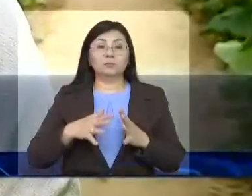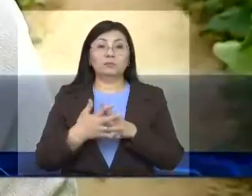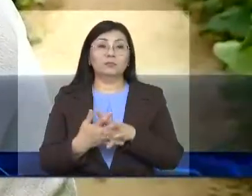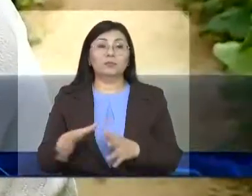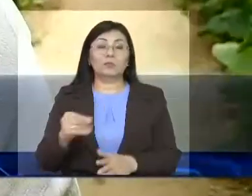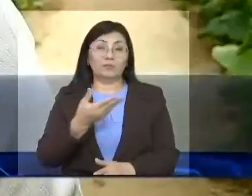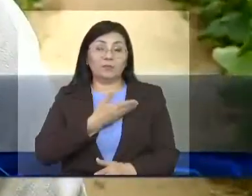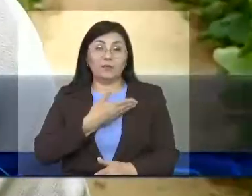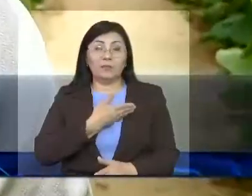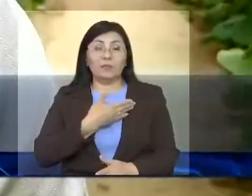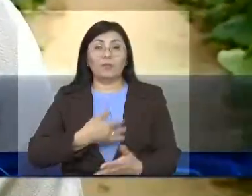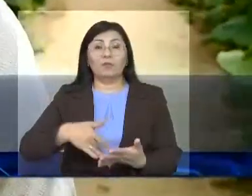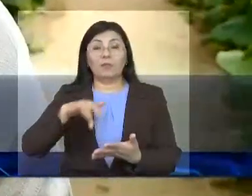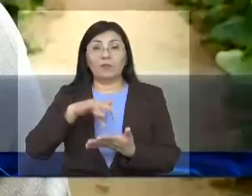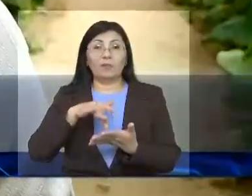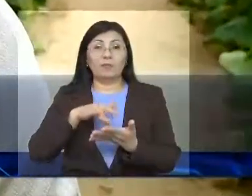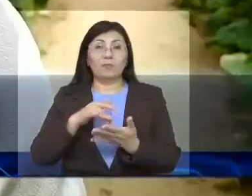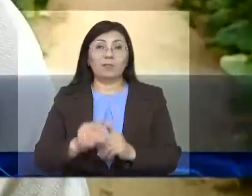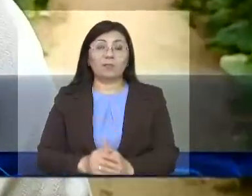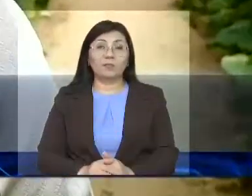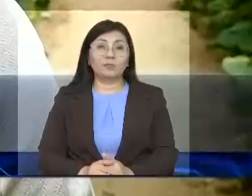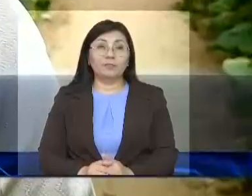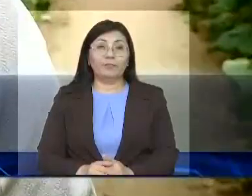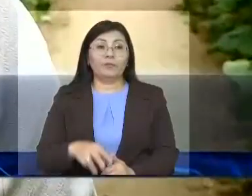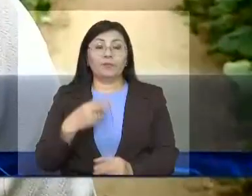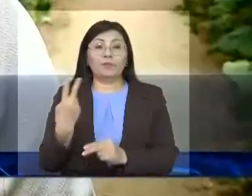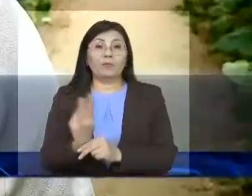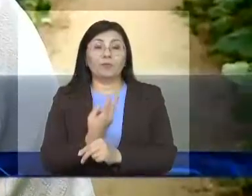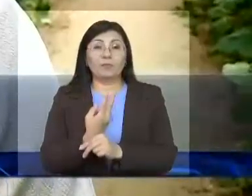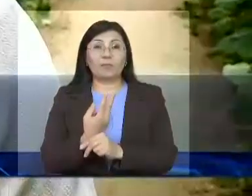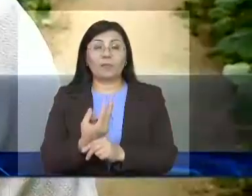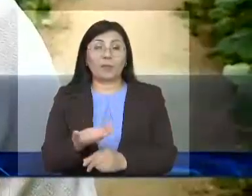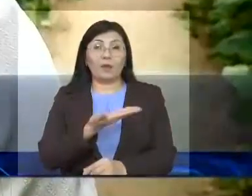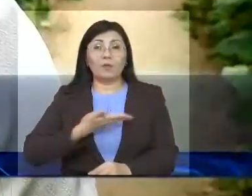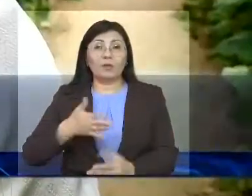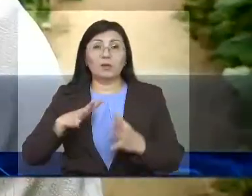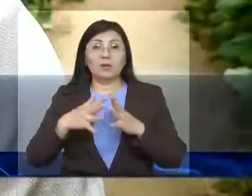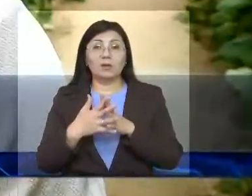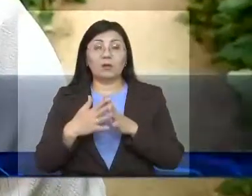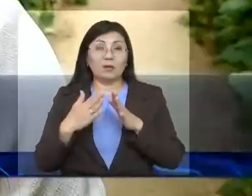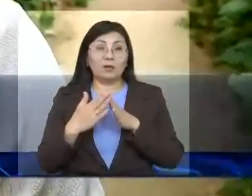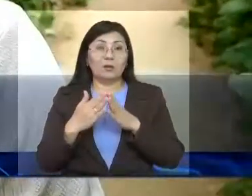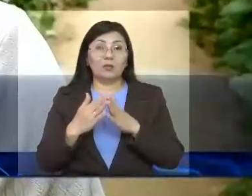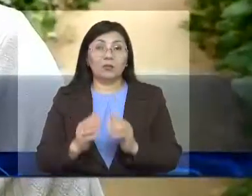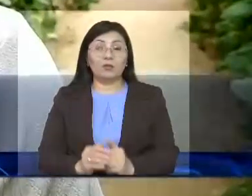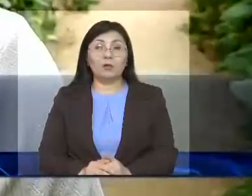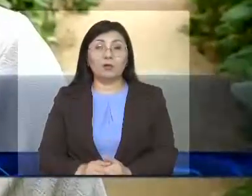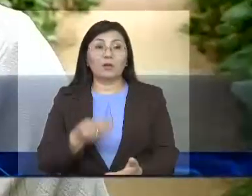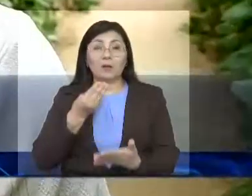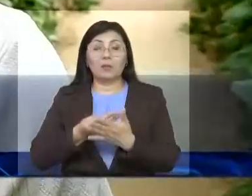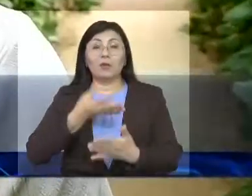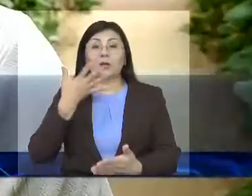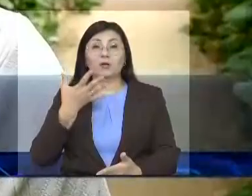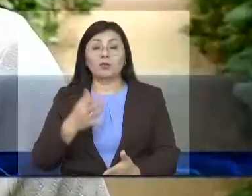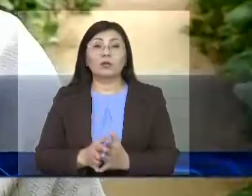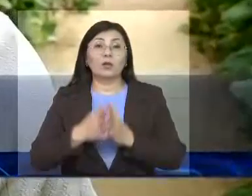шығар. Ауыл тұстап қалу өте бір плюс болады. Екіншіден, біздердегі үйлерді нелерді бағалау жағынан